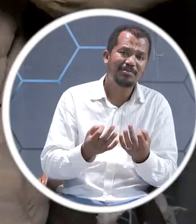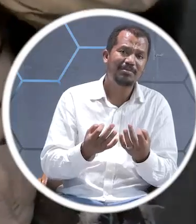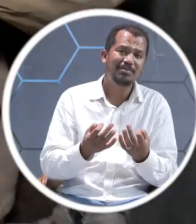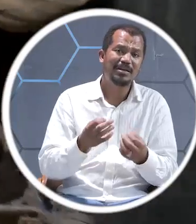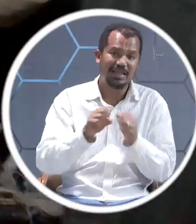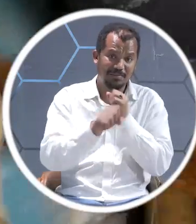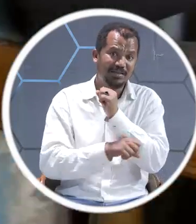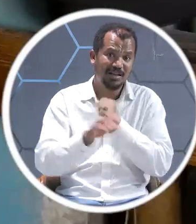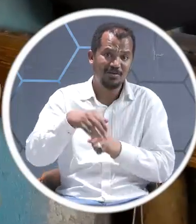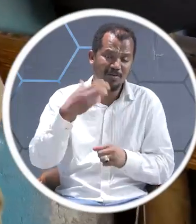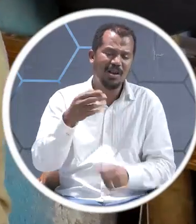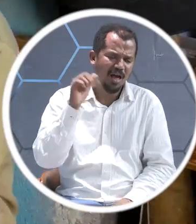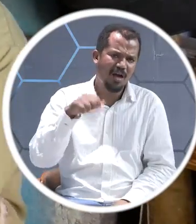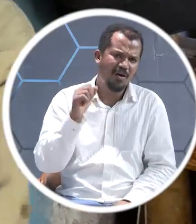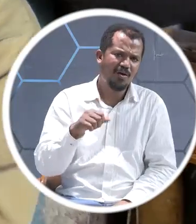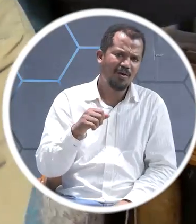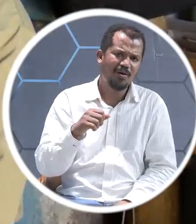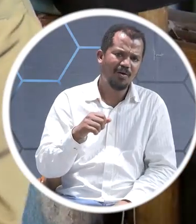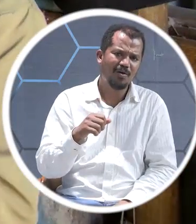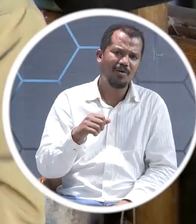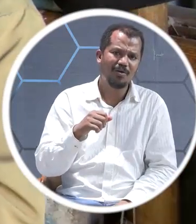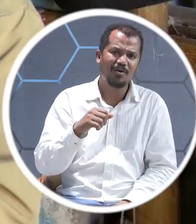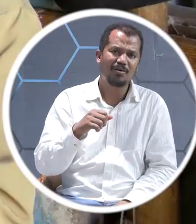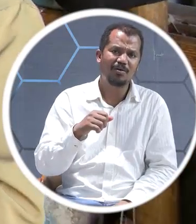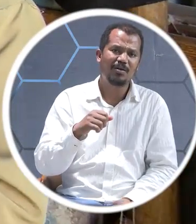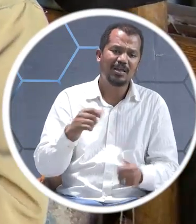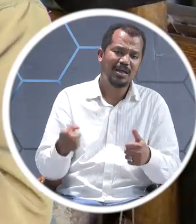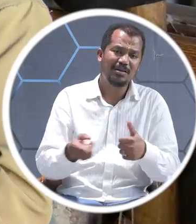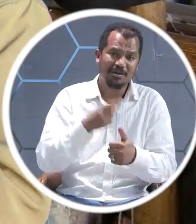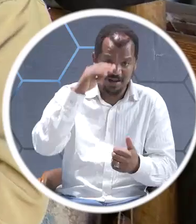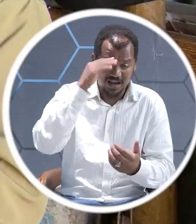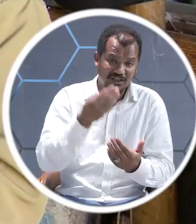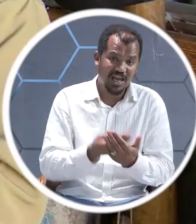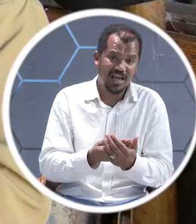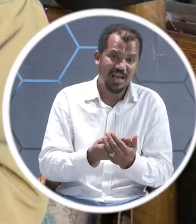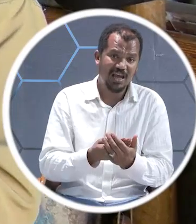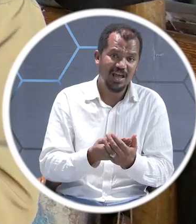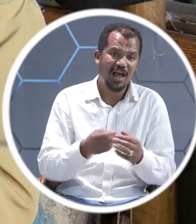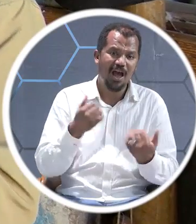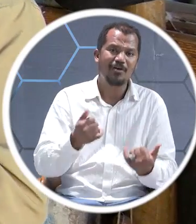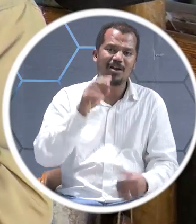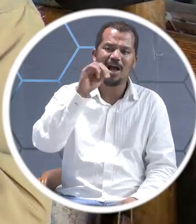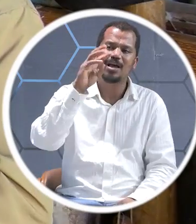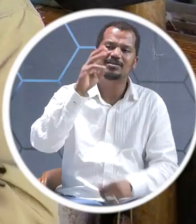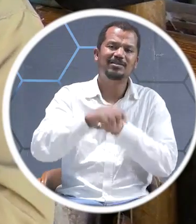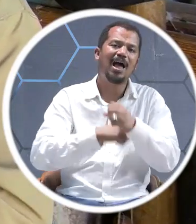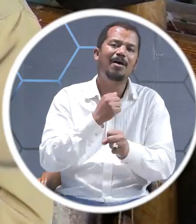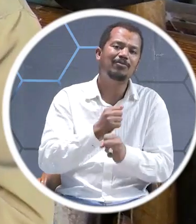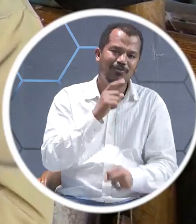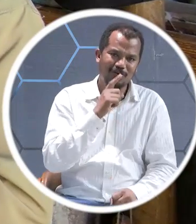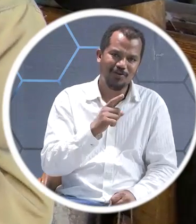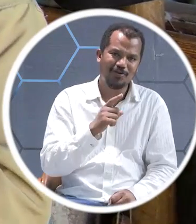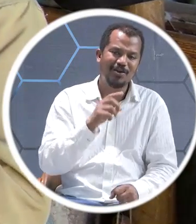መረዳዳት ከተመሰረተ በኋላ? አዎ፣ እንደውም ከሳሉ ጋር ነው የመጀመሪያ ልጅም። አሁን ወደ 26 ዓመት እየሆነ